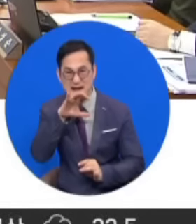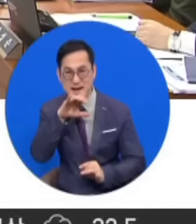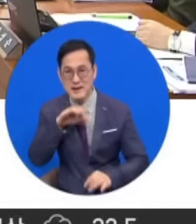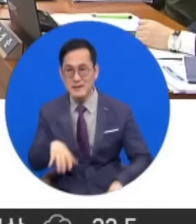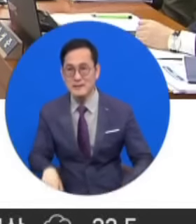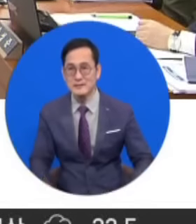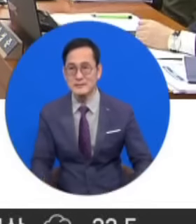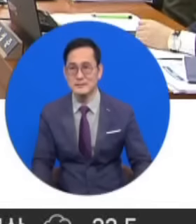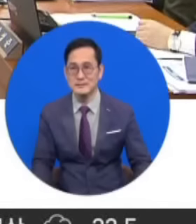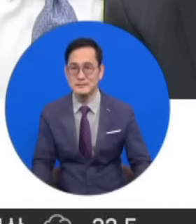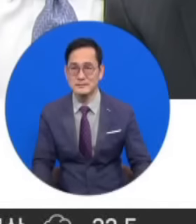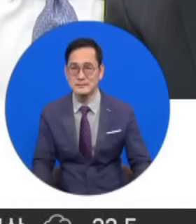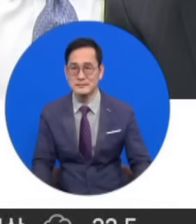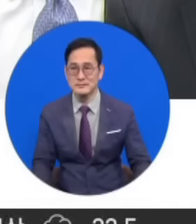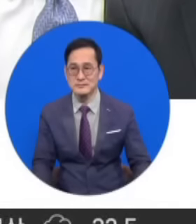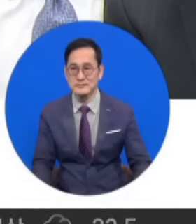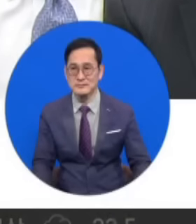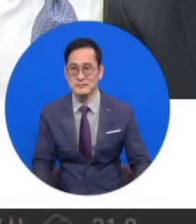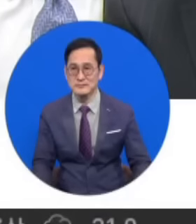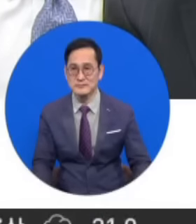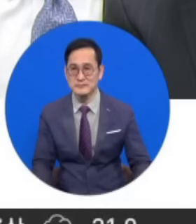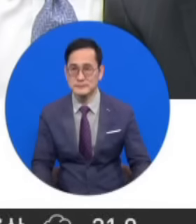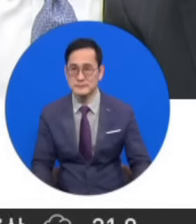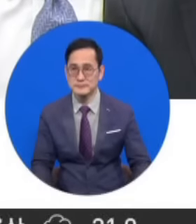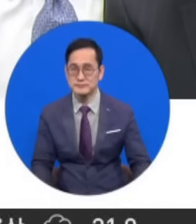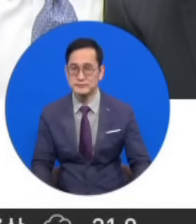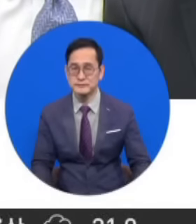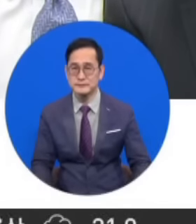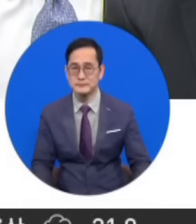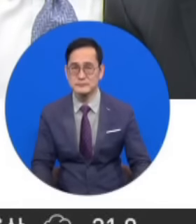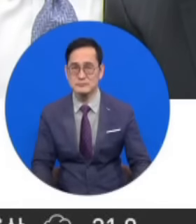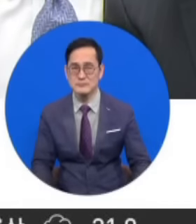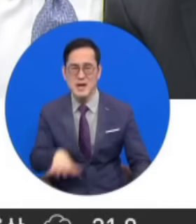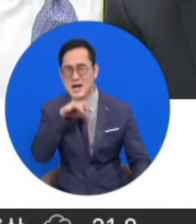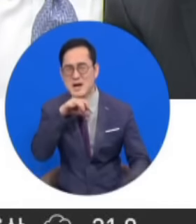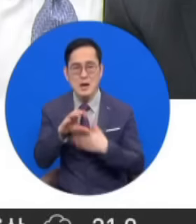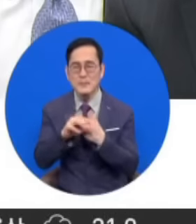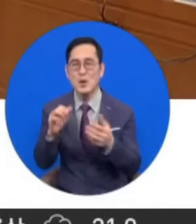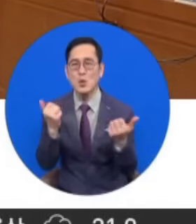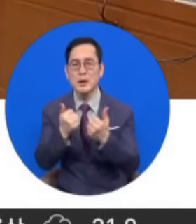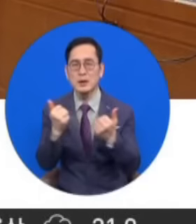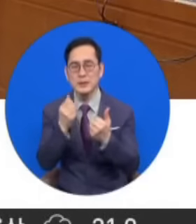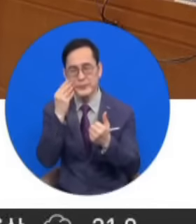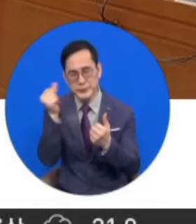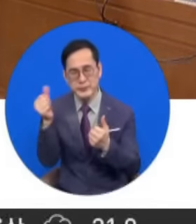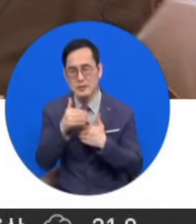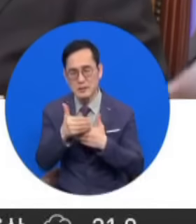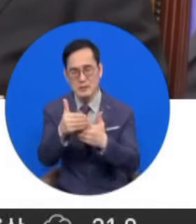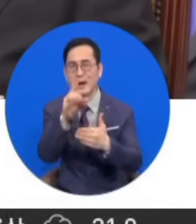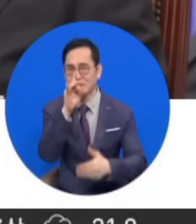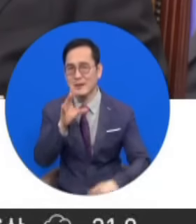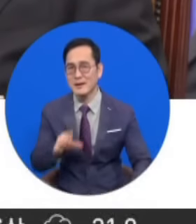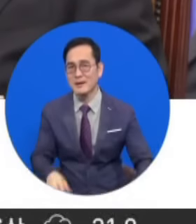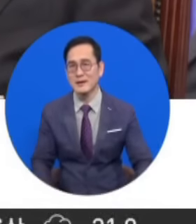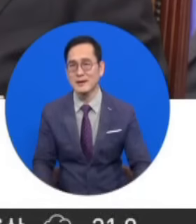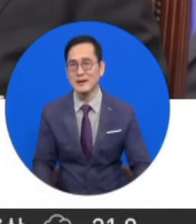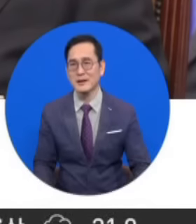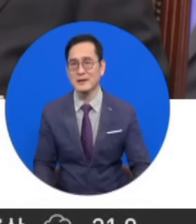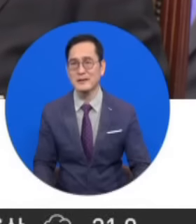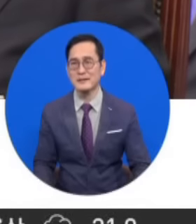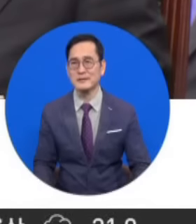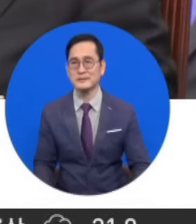바로 반발을 하게 됩니다. 네. 그러다 보면 회의가 파행이 되고 저렇게 지연이 되고 원래 회의를 진지하게 해야 되는데